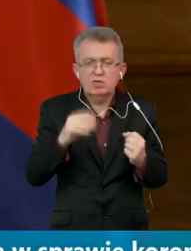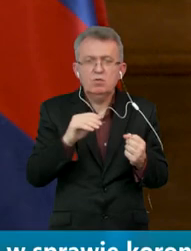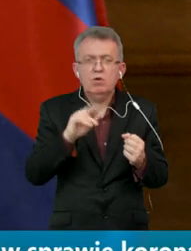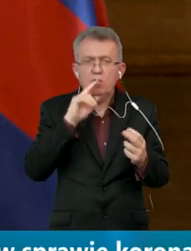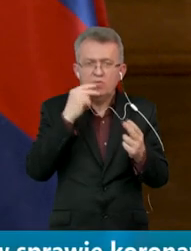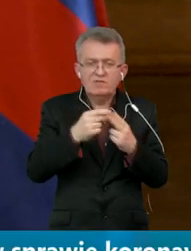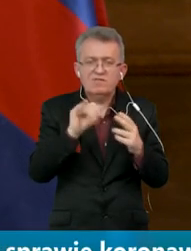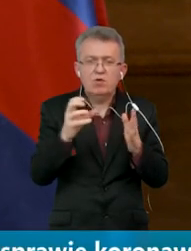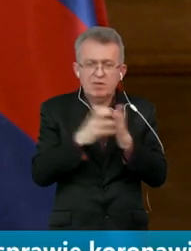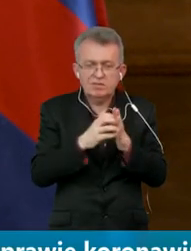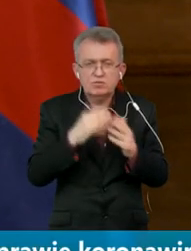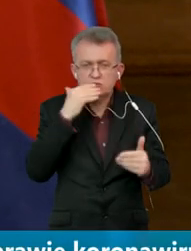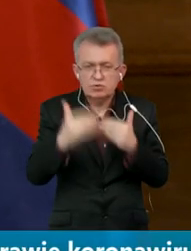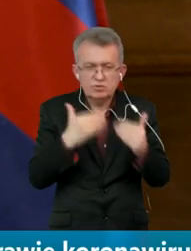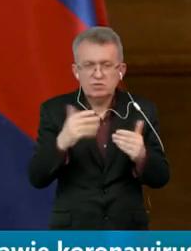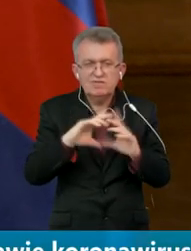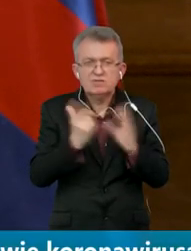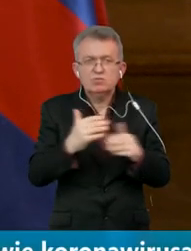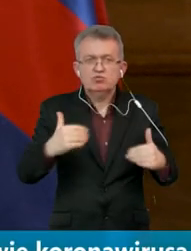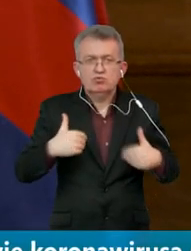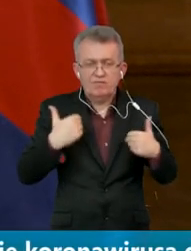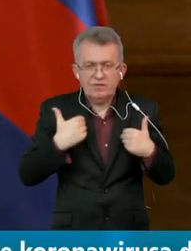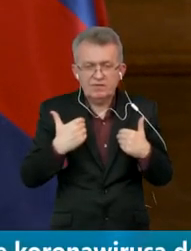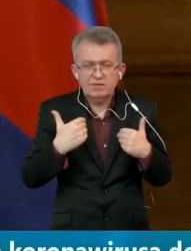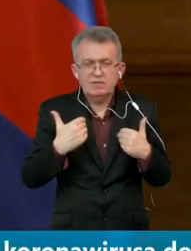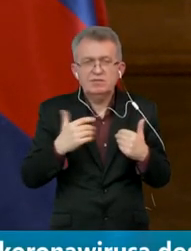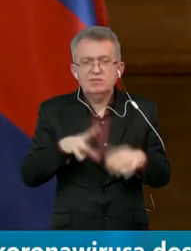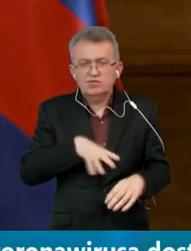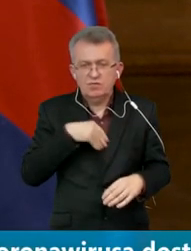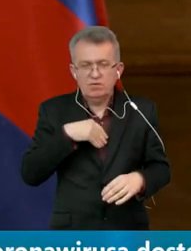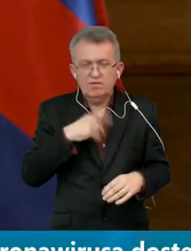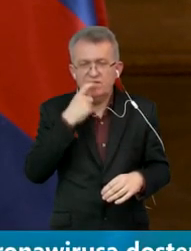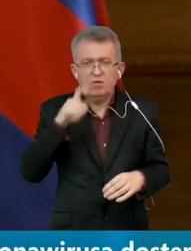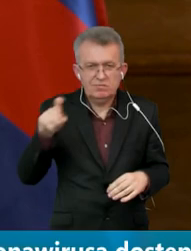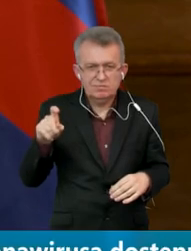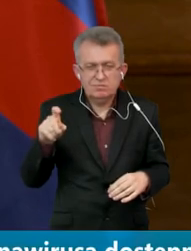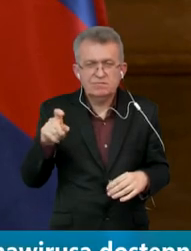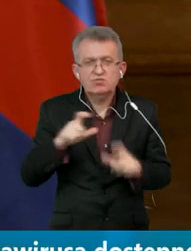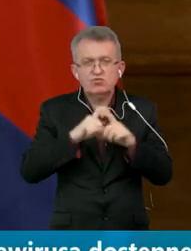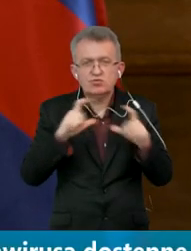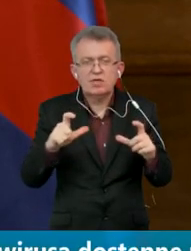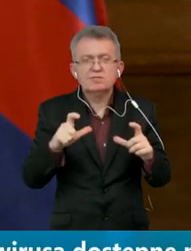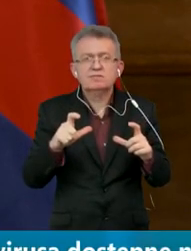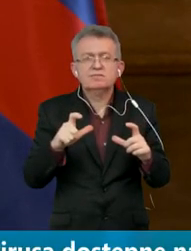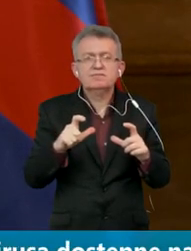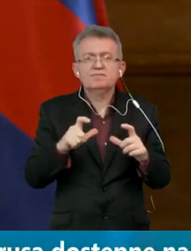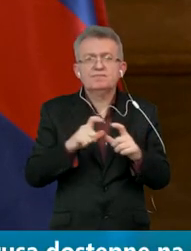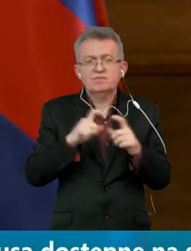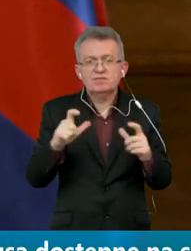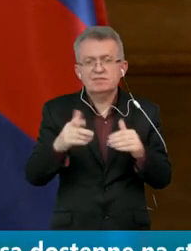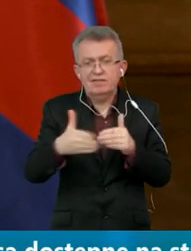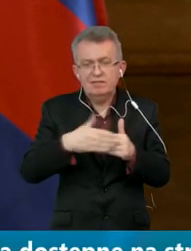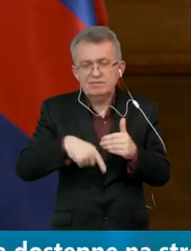w komentarzach. Życzę wszystkim, przede wszystkim zdrowych świąt. Ten czas niestety